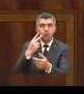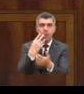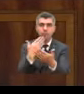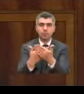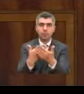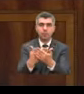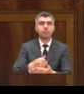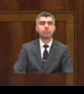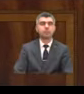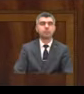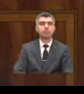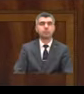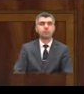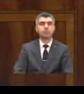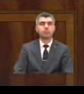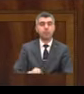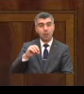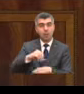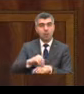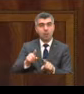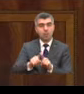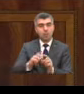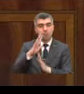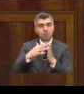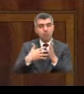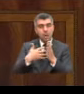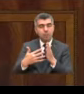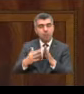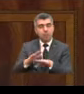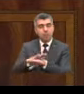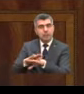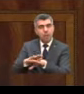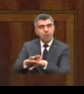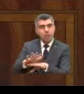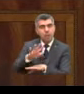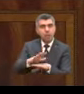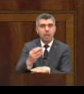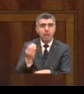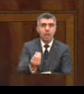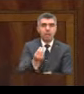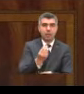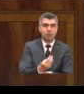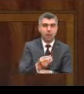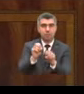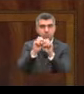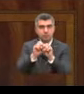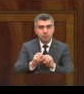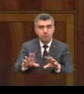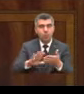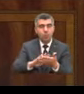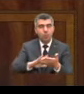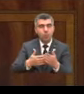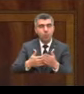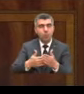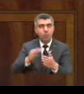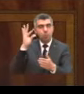وضعية إعاقة. كذلك استمرار تنفيذ البرنامج التنفيذي للسياسة المندمج للطفولة وتعميم الأجهزة الترابية على